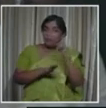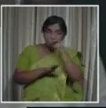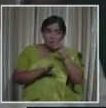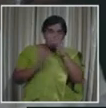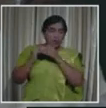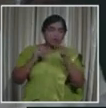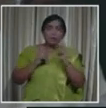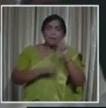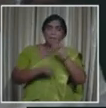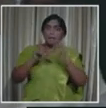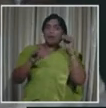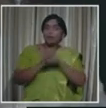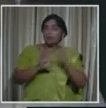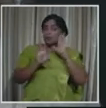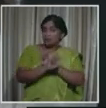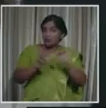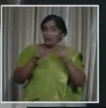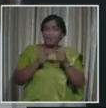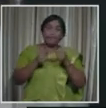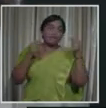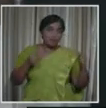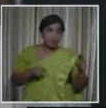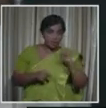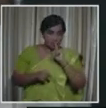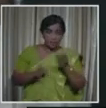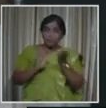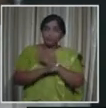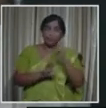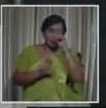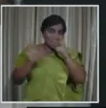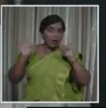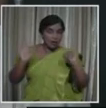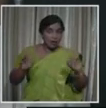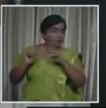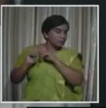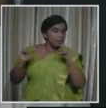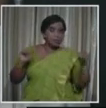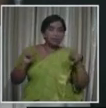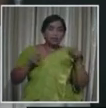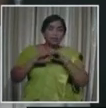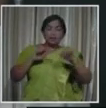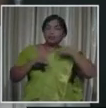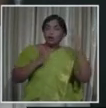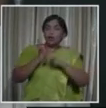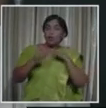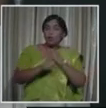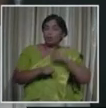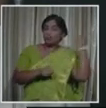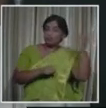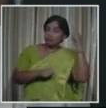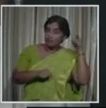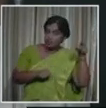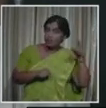මේ පාර්ලිමේන්තුව ඇතුලේ කරපු ප්‍රකාශ ගන්න විපක්ෂයේ විසින් පහුගිය මාස 6 ඇතුළෙම ගන්න වේදිකාවල නුගේගොඩ වේදිකාව වෙන්න පුළුවන්